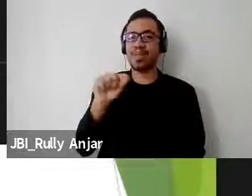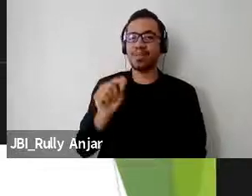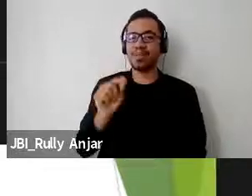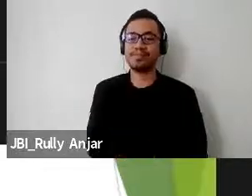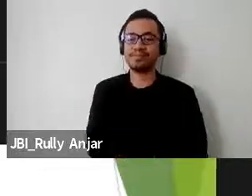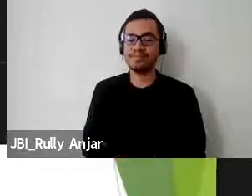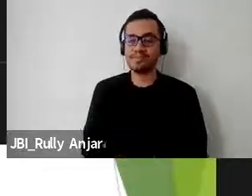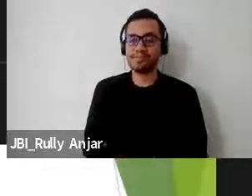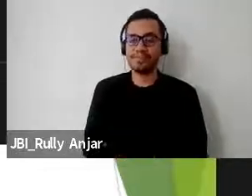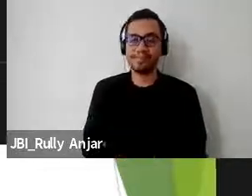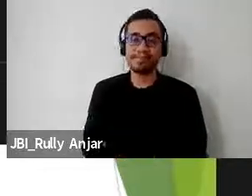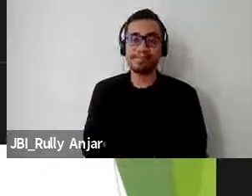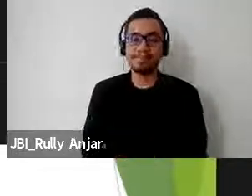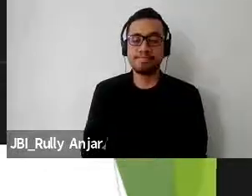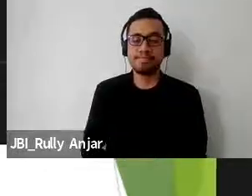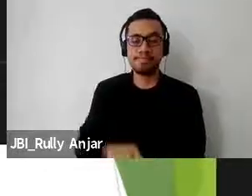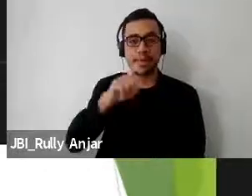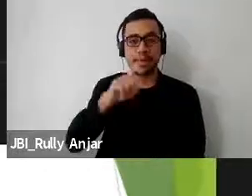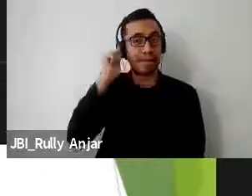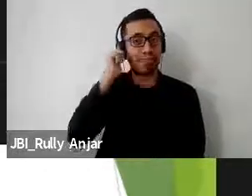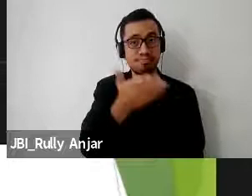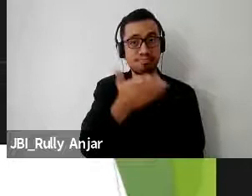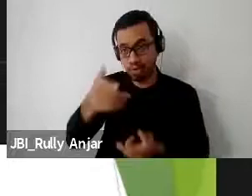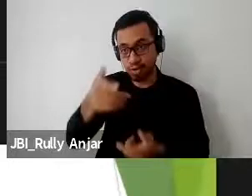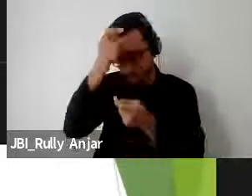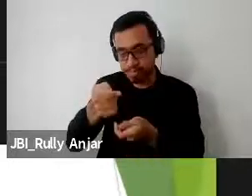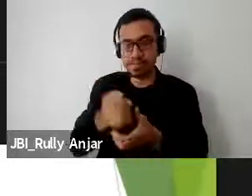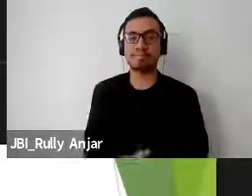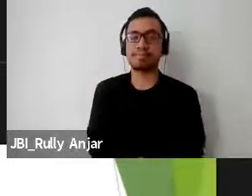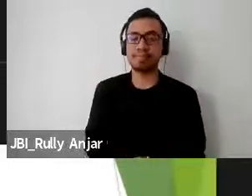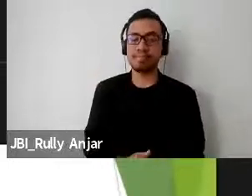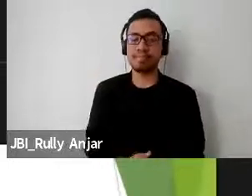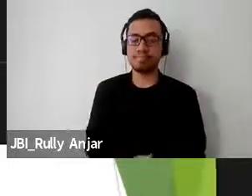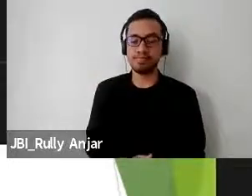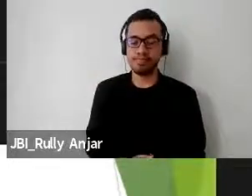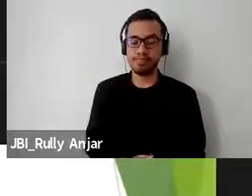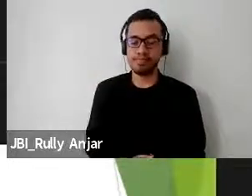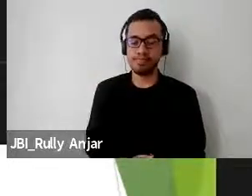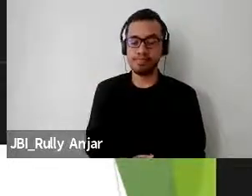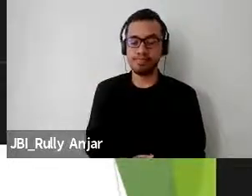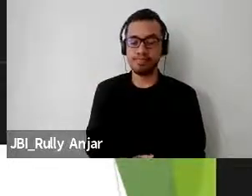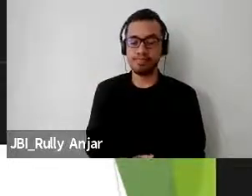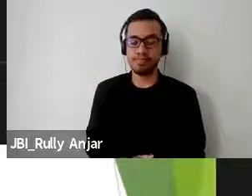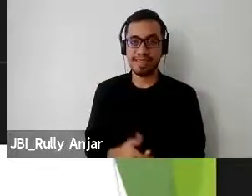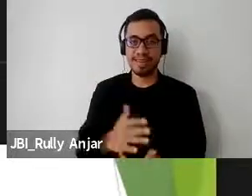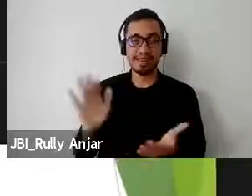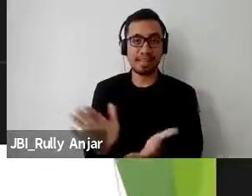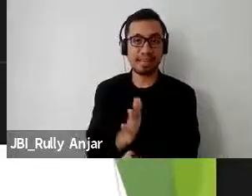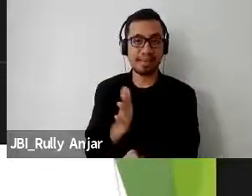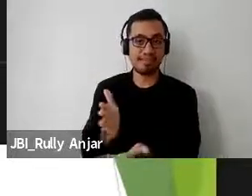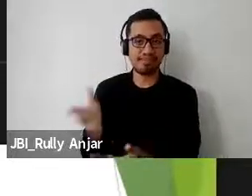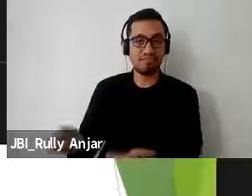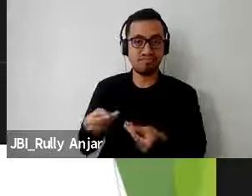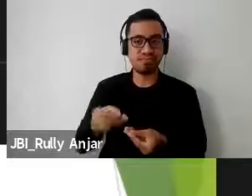Bapak Ibu sekalian yang saya hormati, pertama terima kasih atas kesempatan yang diberikan kepada Pemda DIY